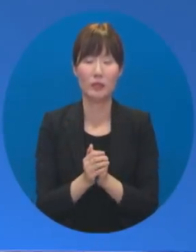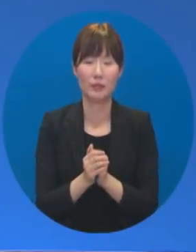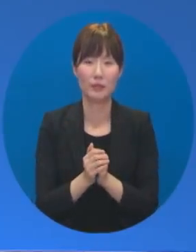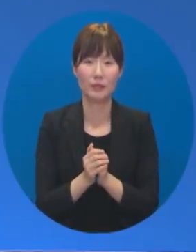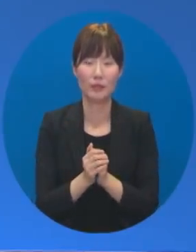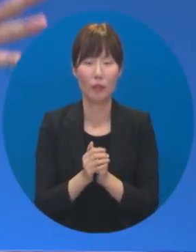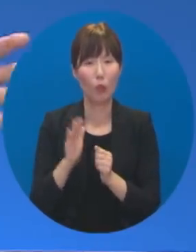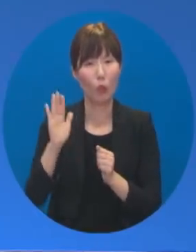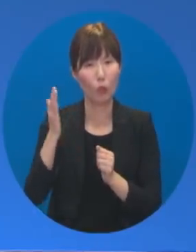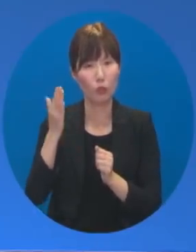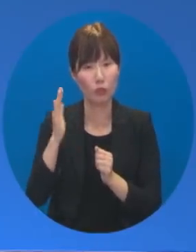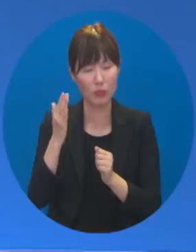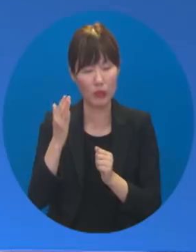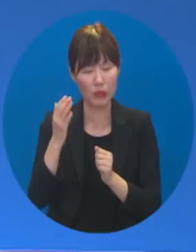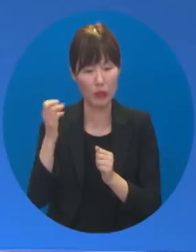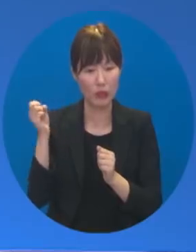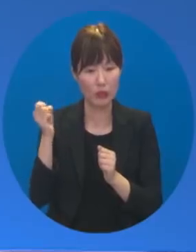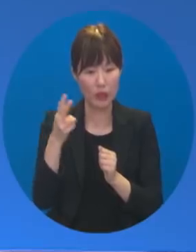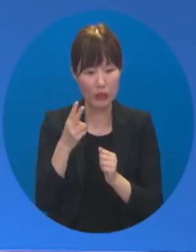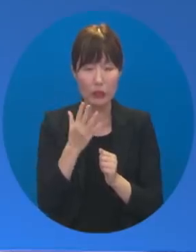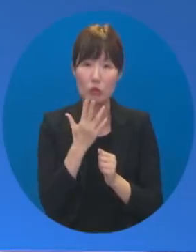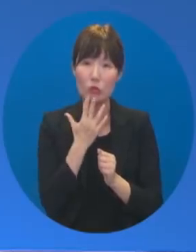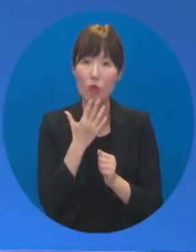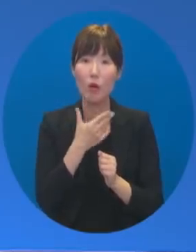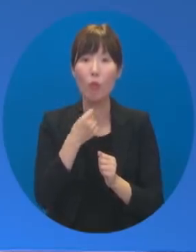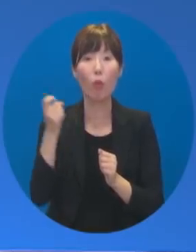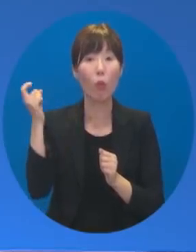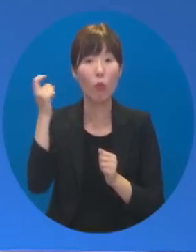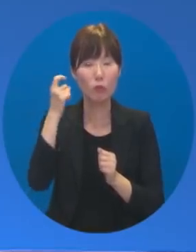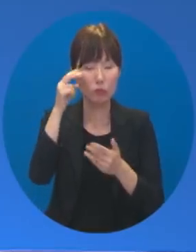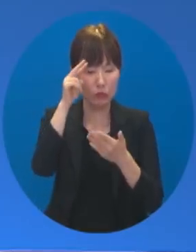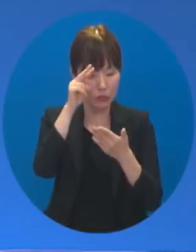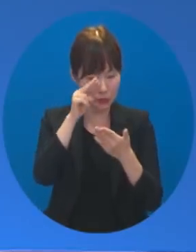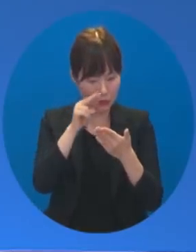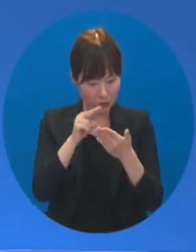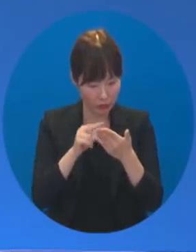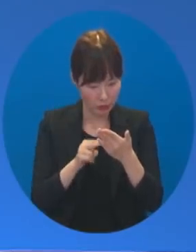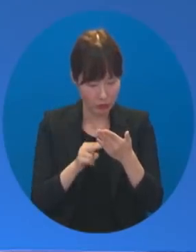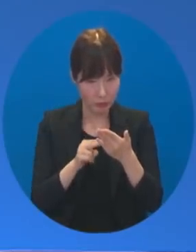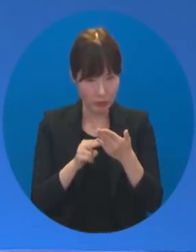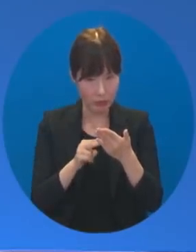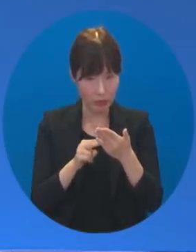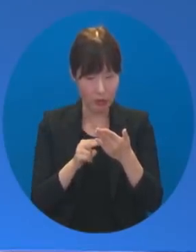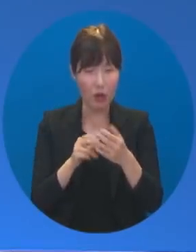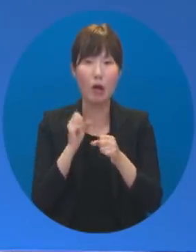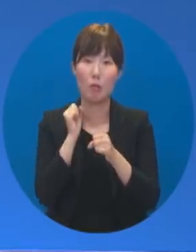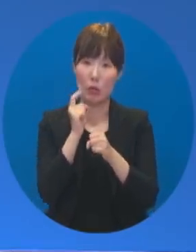최근에 이렇게 다시 한번 요한복음을 보면서 예수님께서는 이미 제자들에게